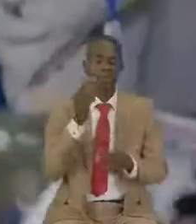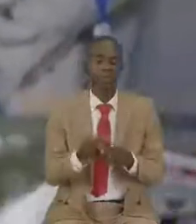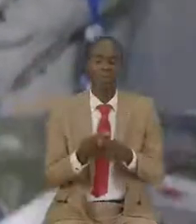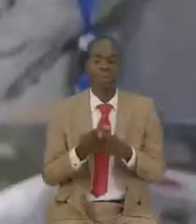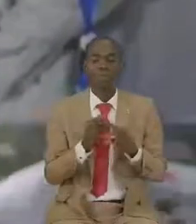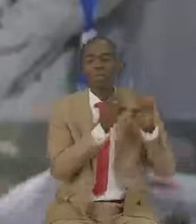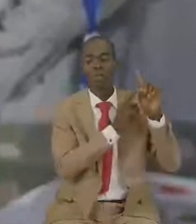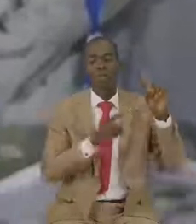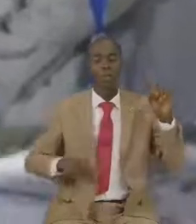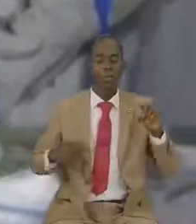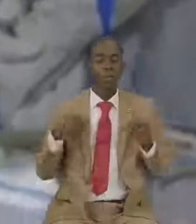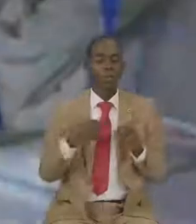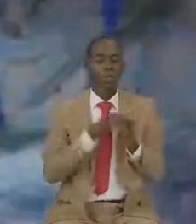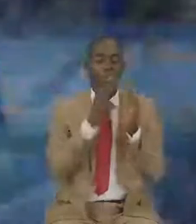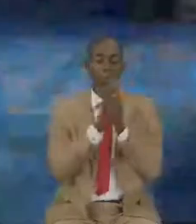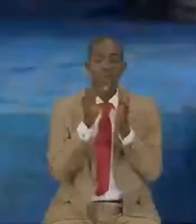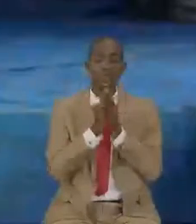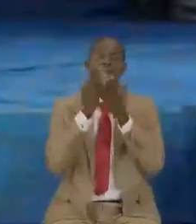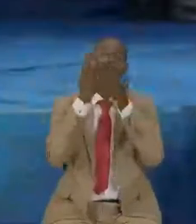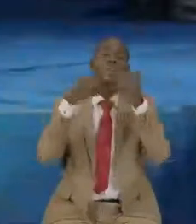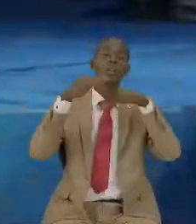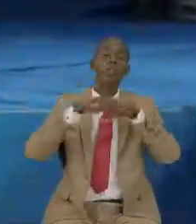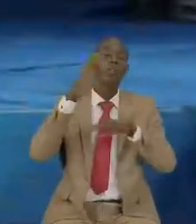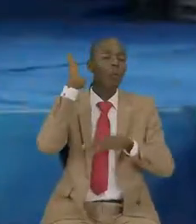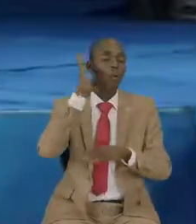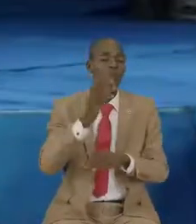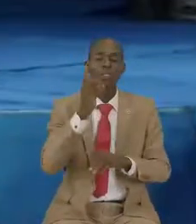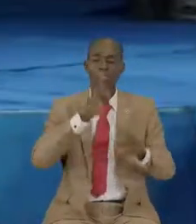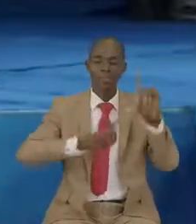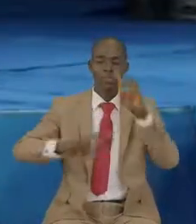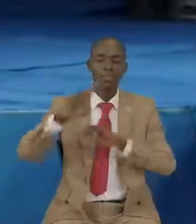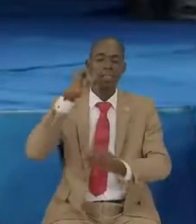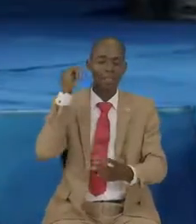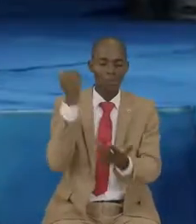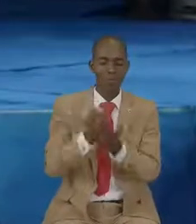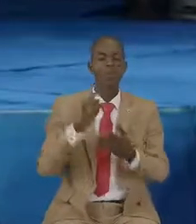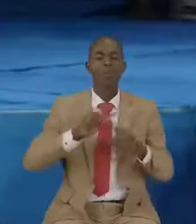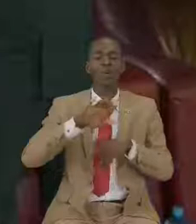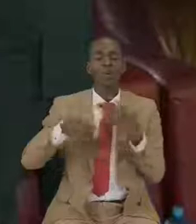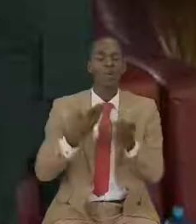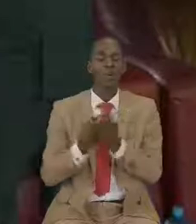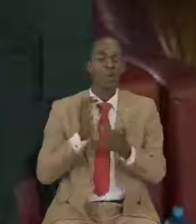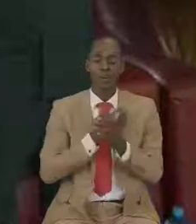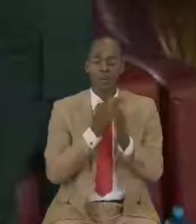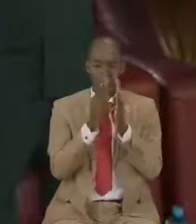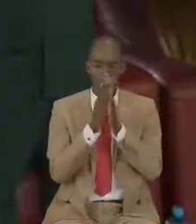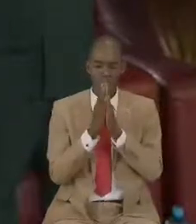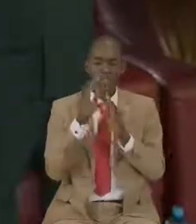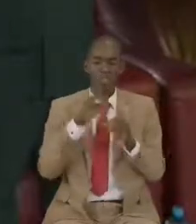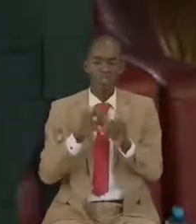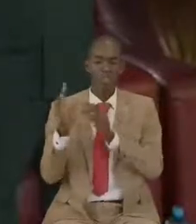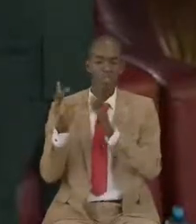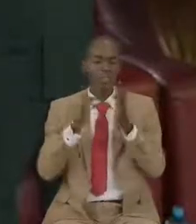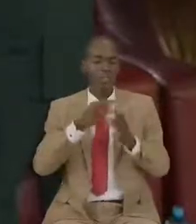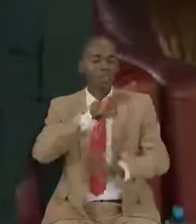les nôtres au nom de Jésus-Christ. Seigneur, nous prions que le ciel dise Amen à